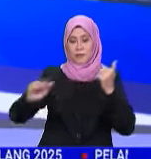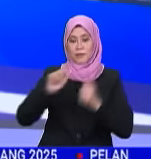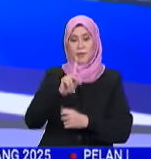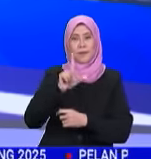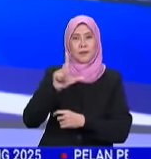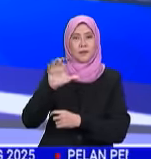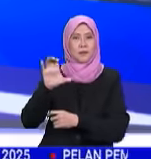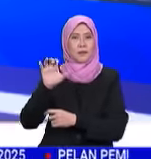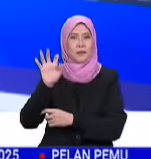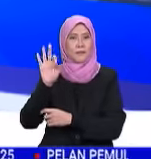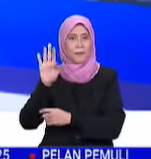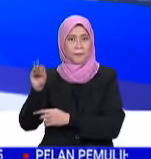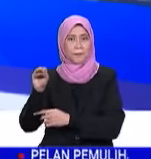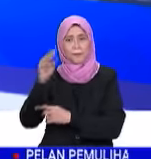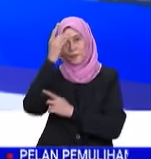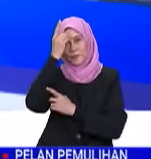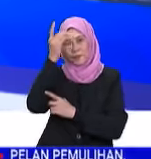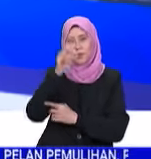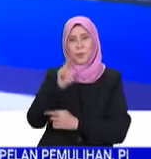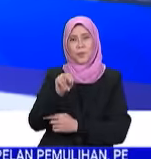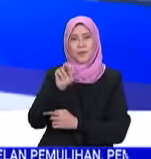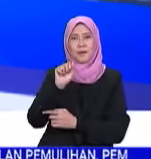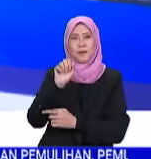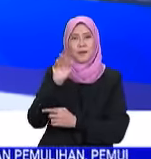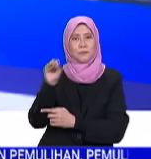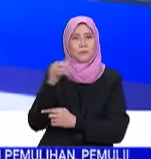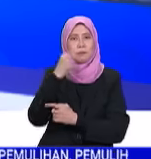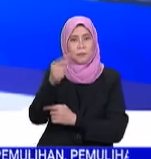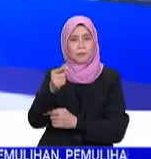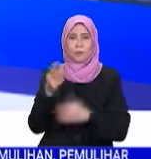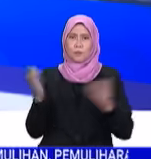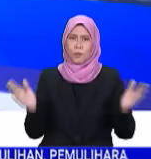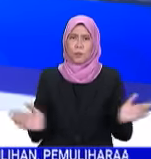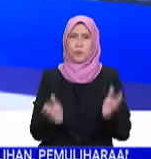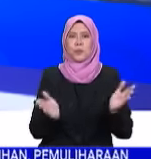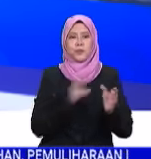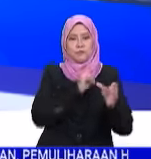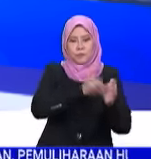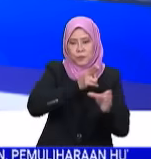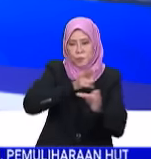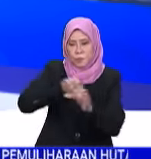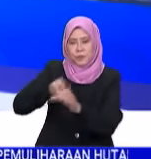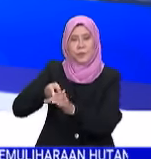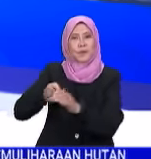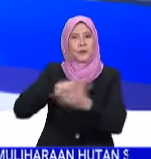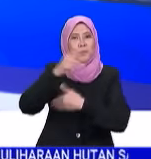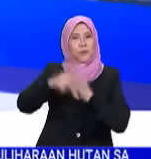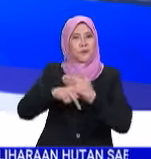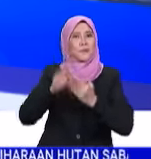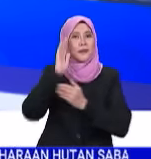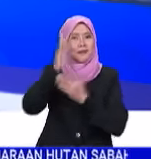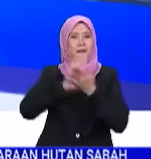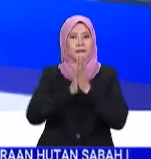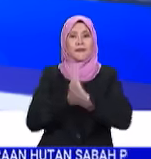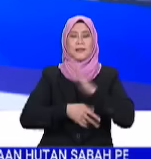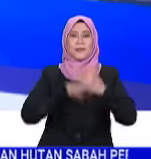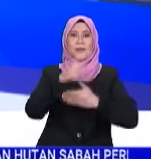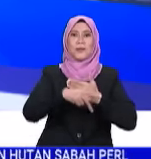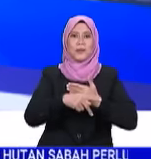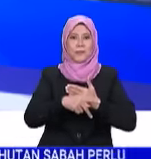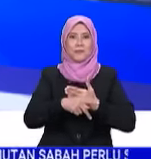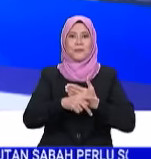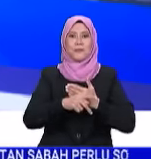klc FM Datuk Naim Mohamad berkata atas sambutan yang menggalakkan program itu akan dijadikan program